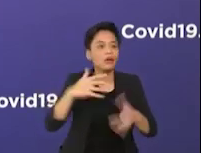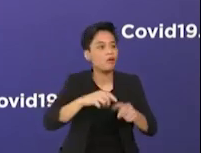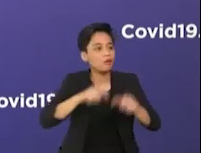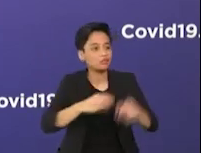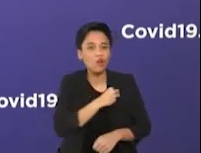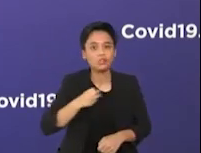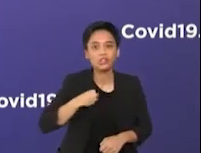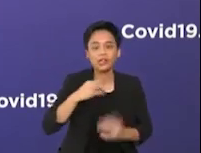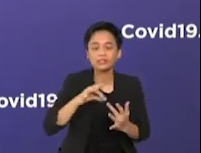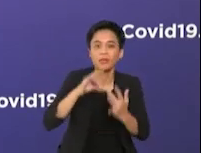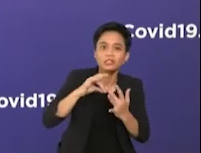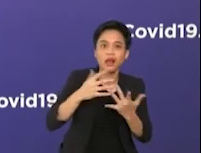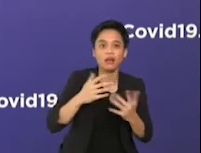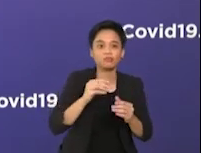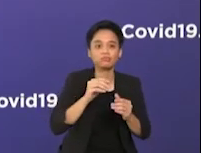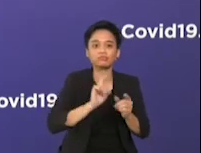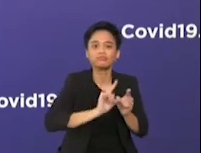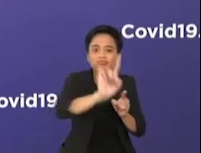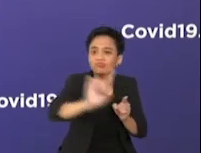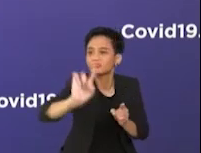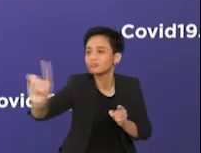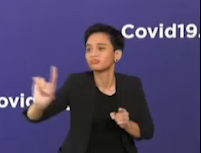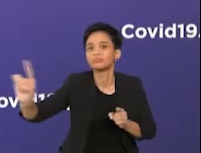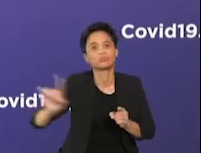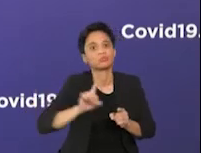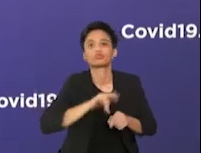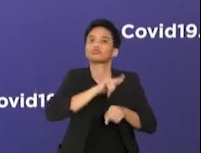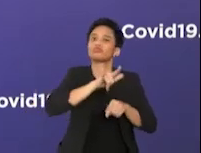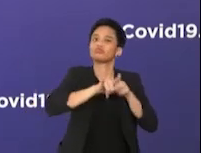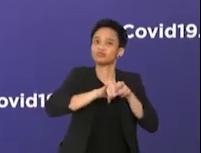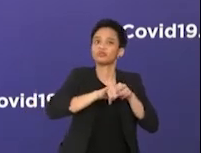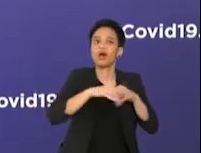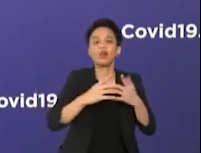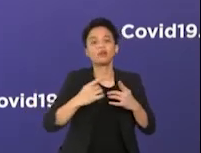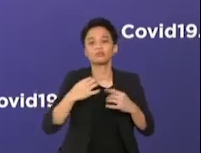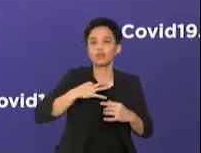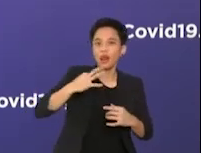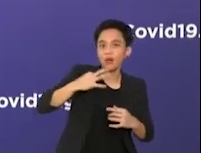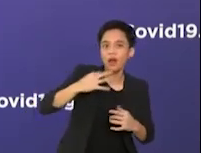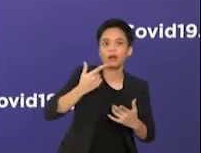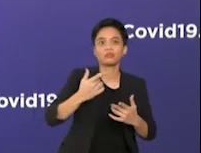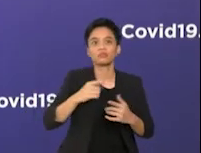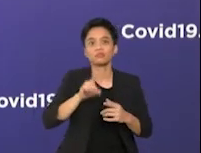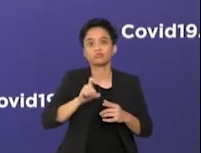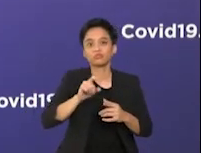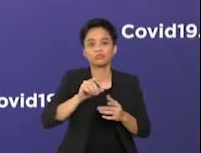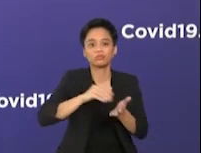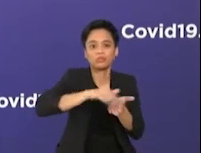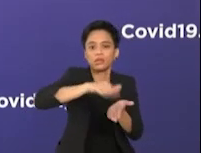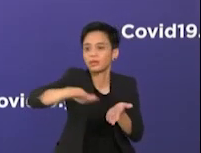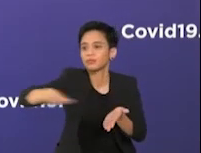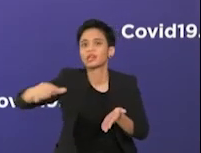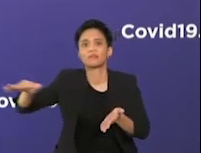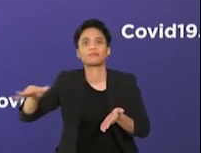spesialis ke tempat lain yang membutuhkan pengiriman tenaga relawan untuk penanganan copy dari